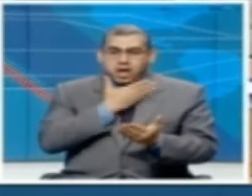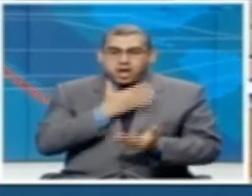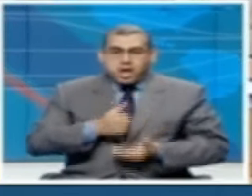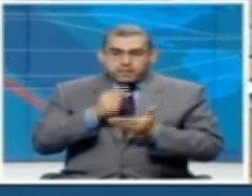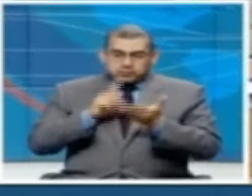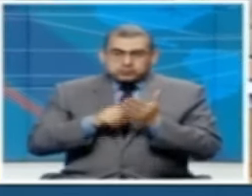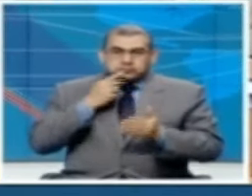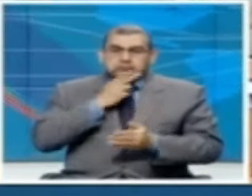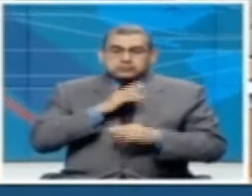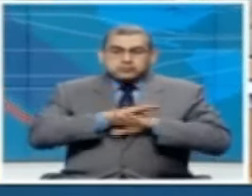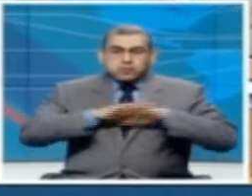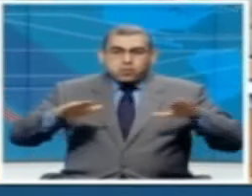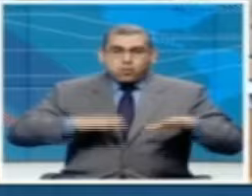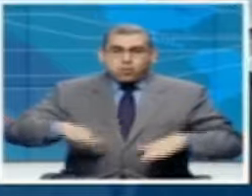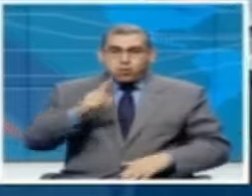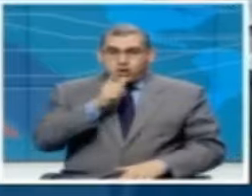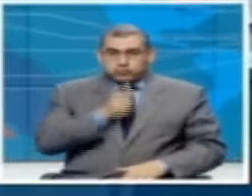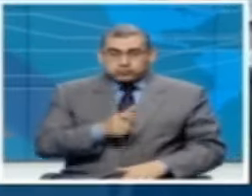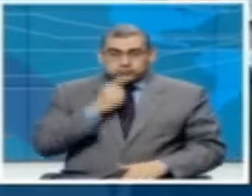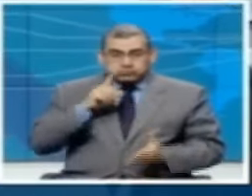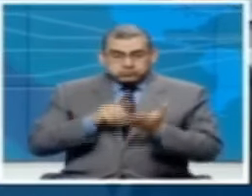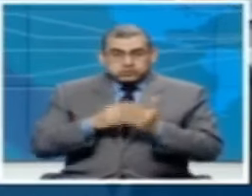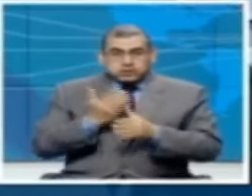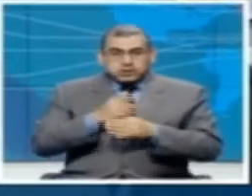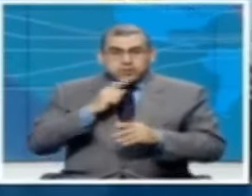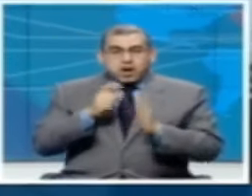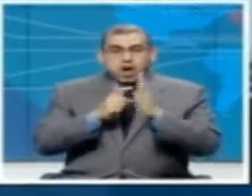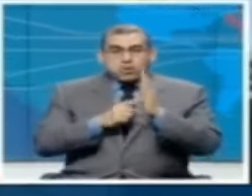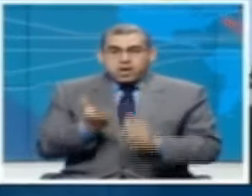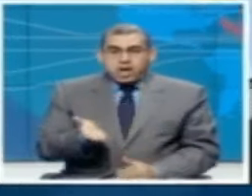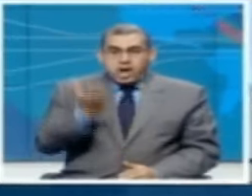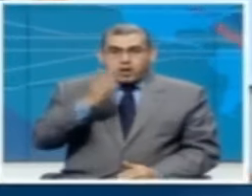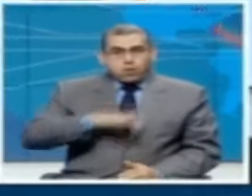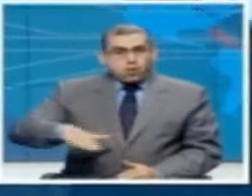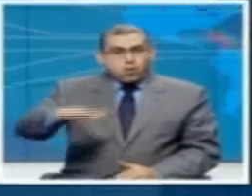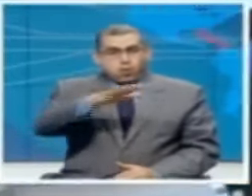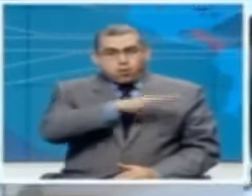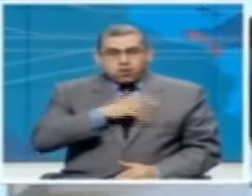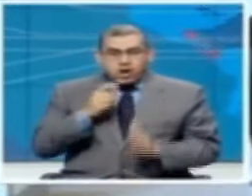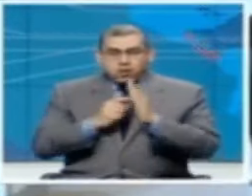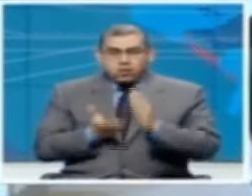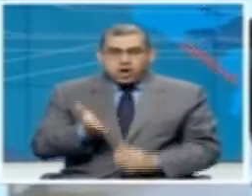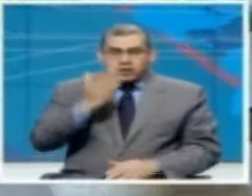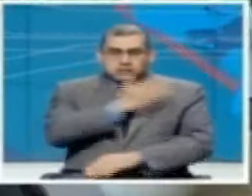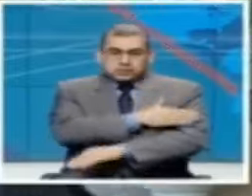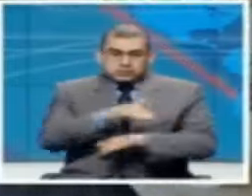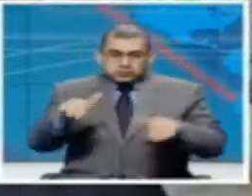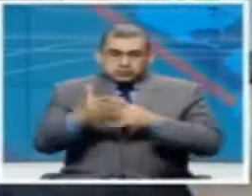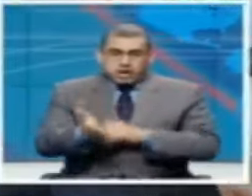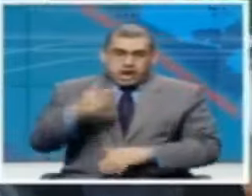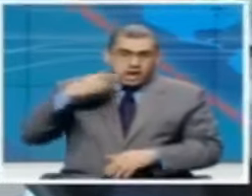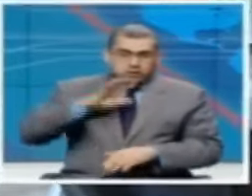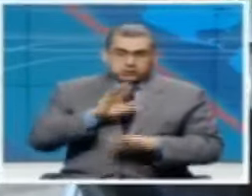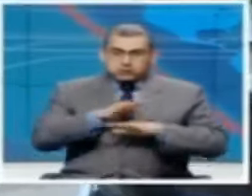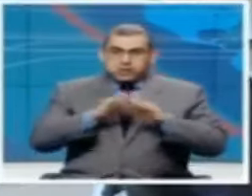ونزاهه ومساواه تاكيدا لسياده القانون على الجميع بلا تمييز وحمايه